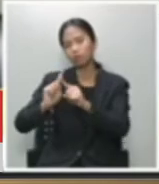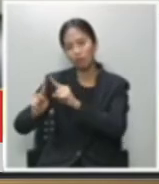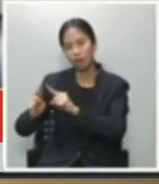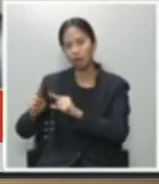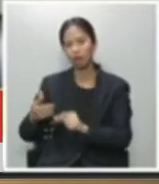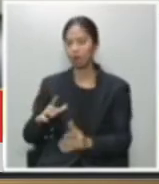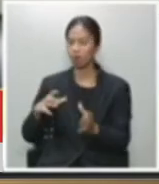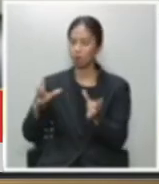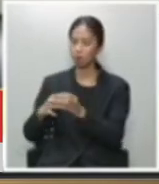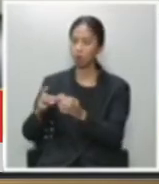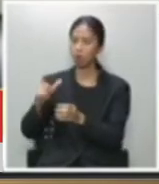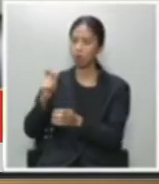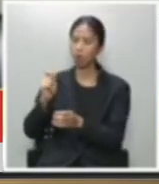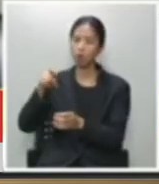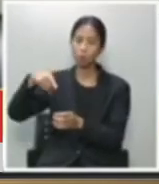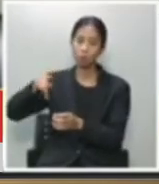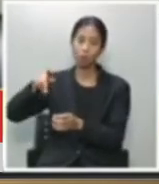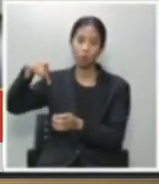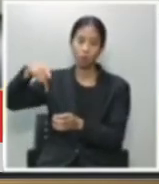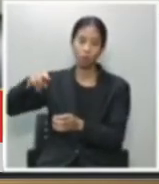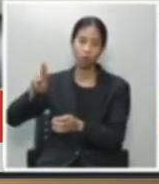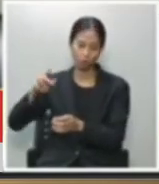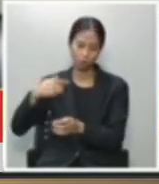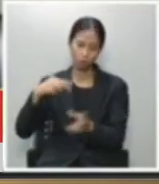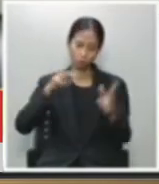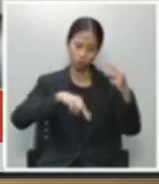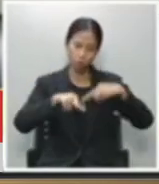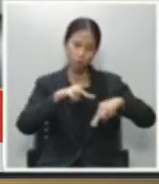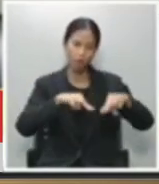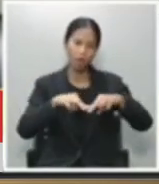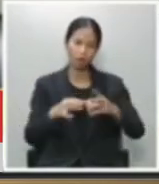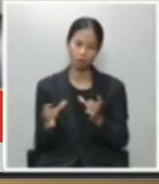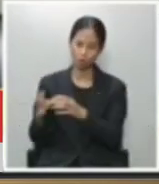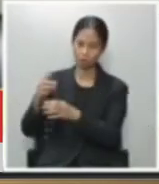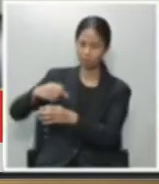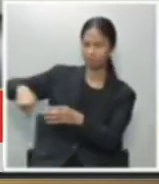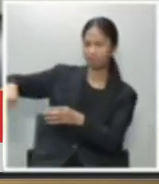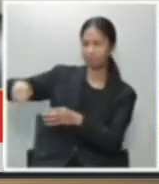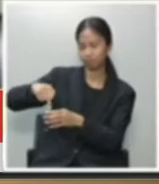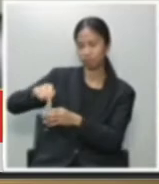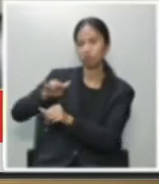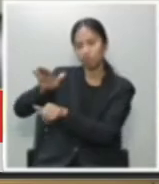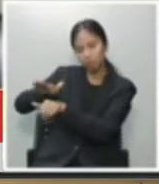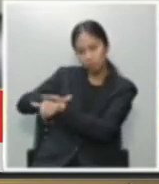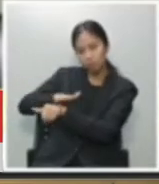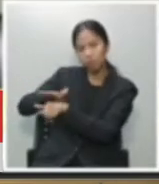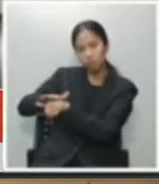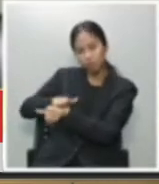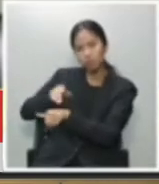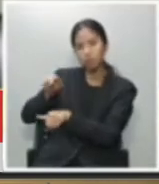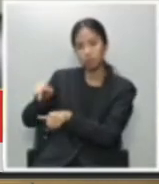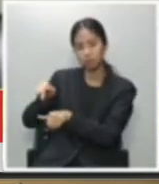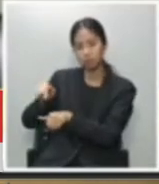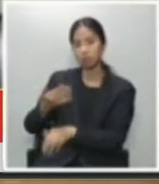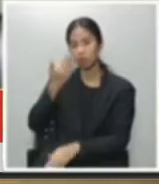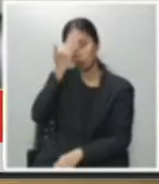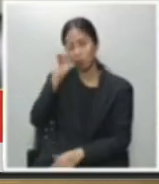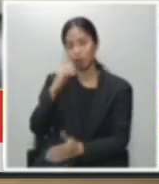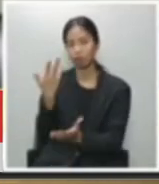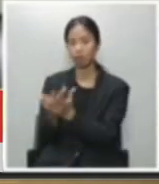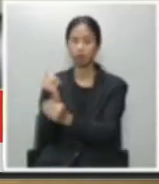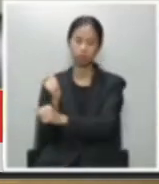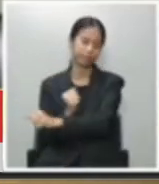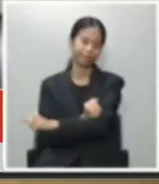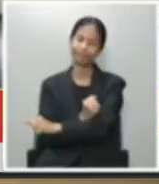อปพล.ก็จะต้องออกมาดูแลบุคคลกลุ่มนี้น่าเห็นใจเงินค่าตอบแทนก็